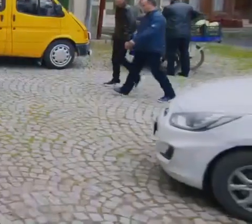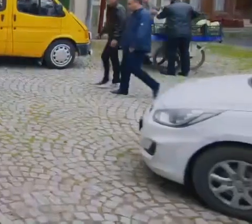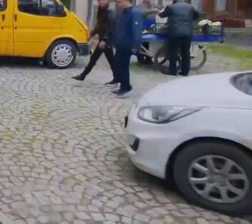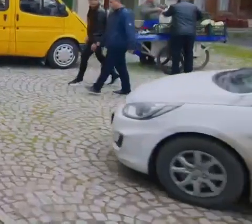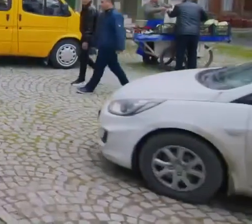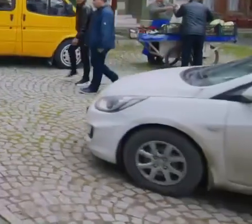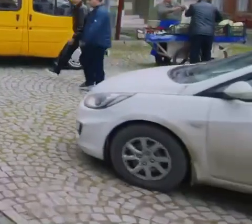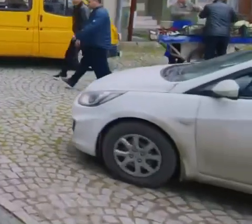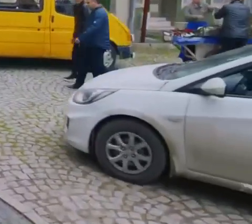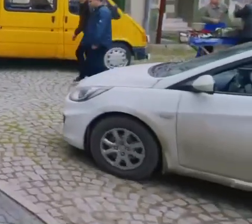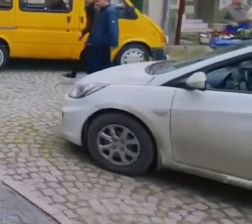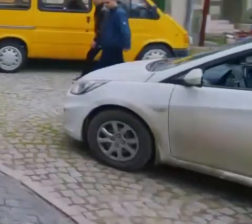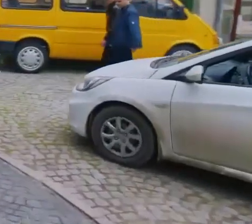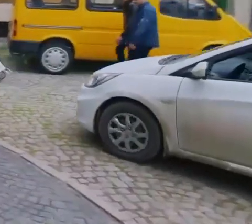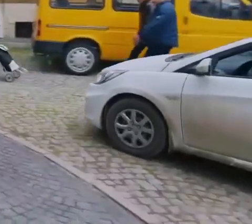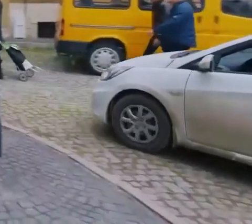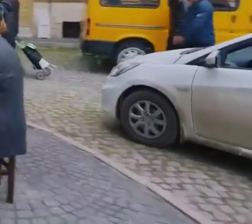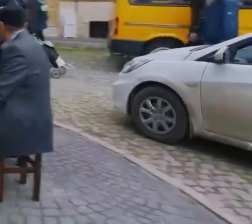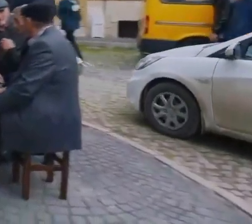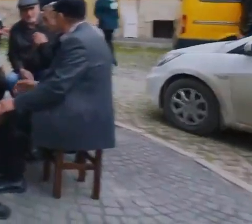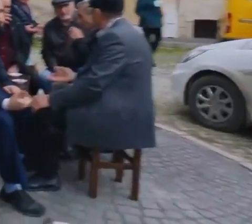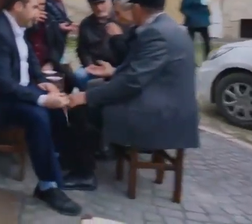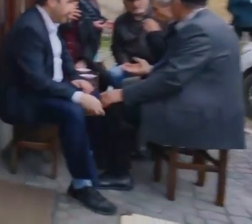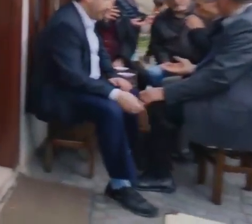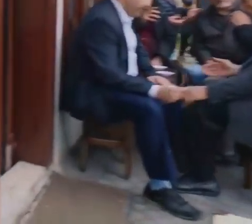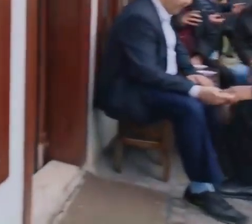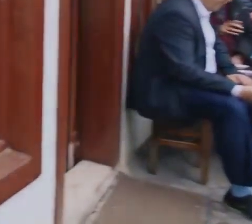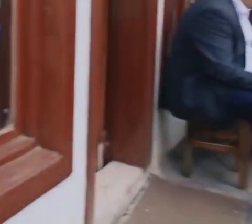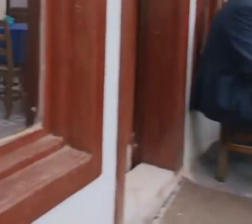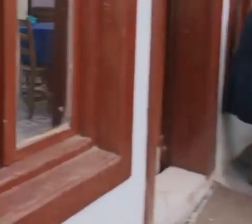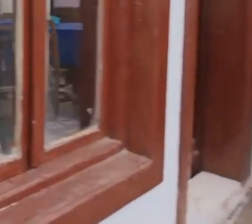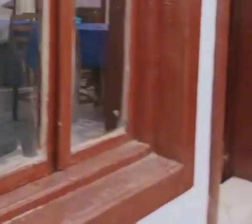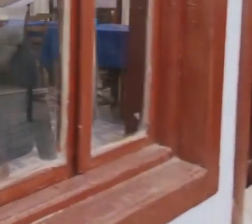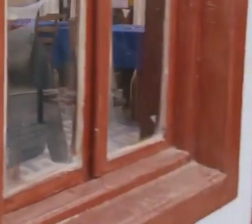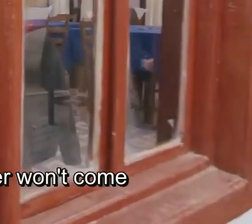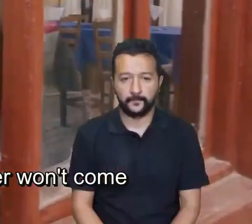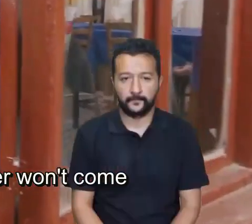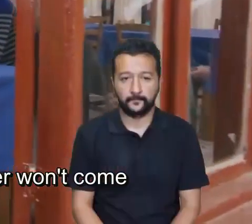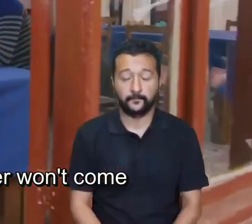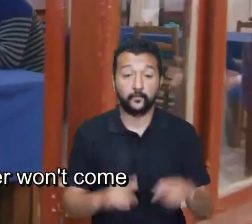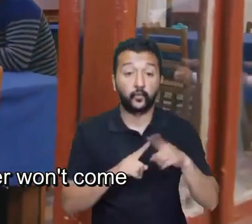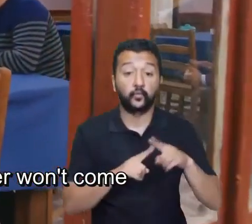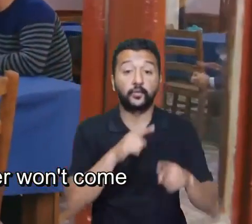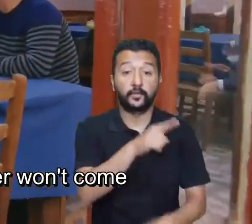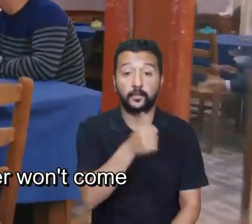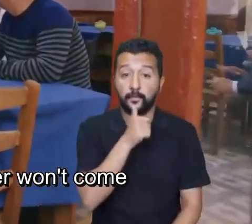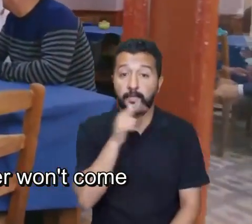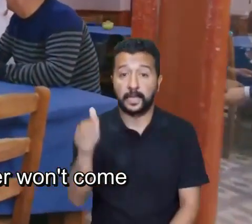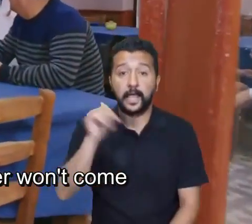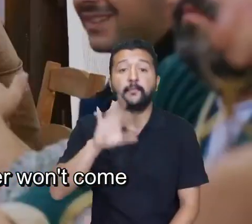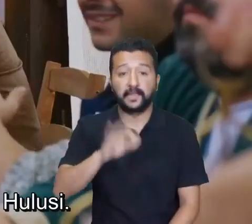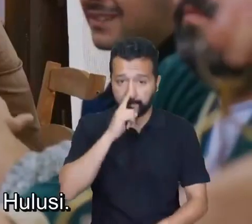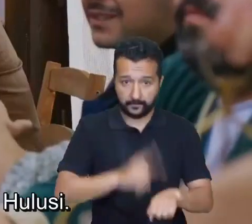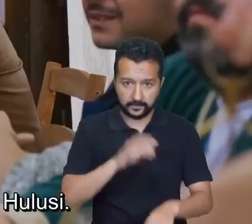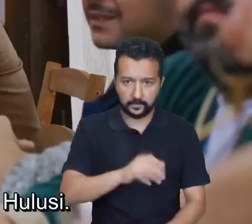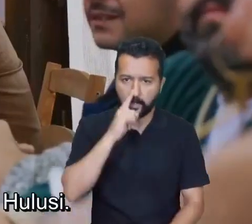evlerinin arasındaki meydanda orta yaşın üzerinde adamlar kahve önünde çay eşliğinde muhabbetteler. Tuncay, baban gelmez eminsin değil mi